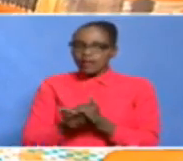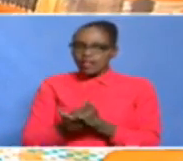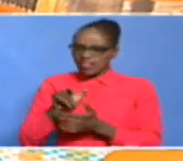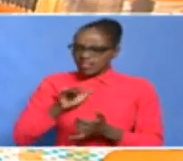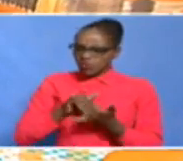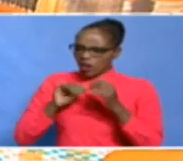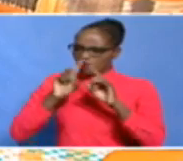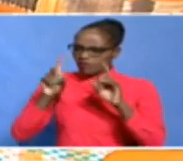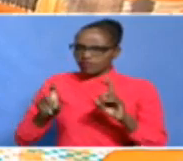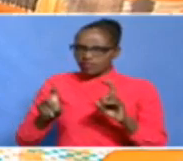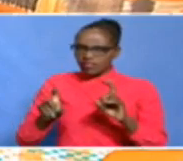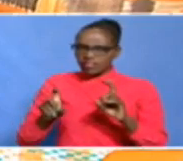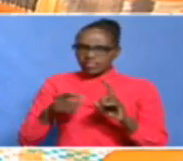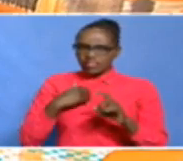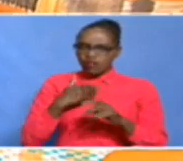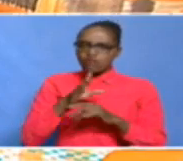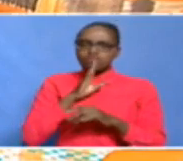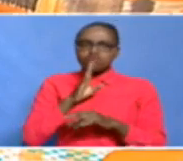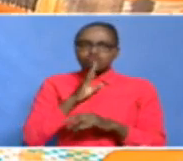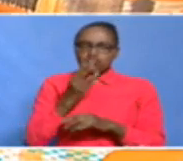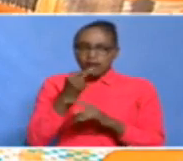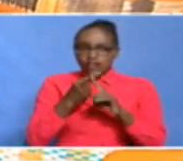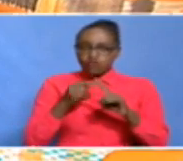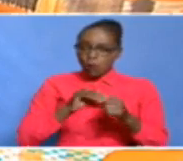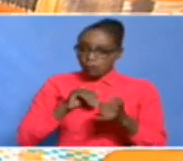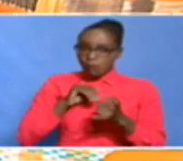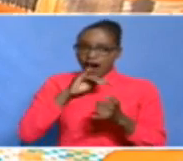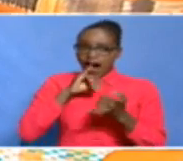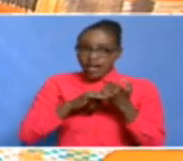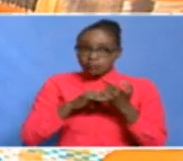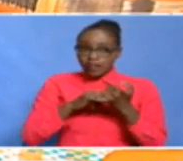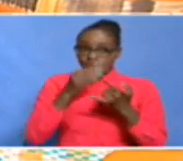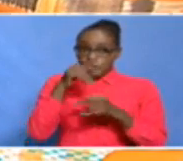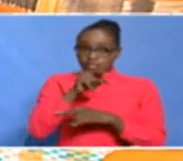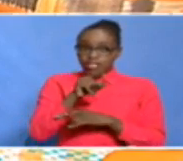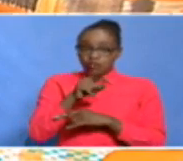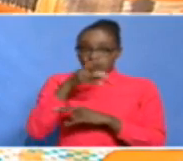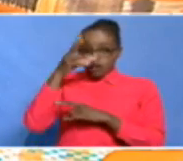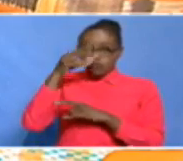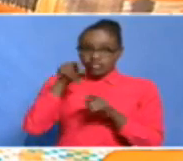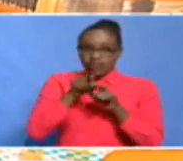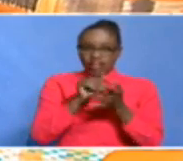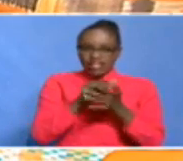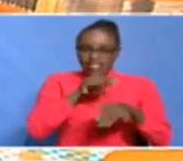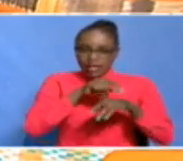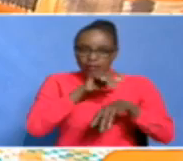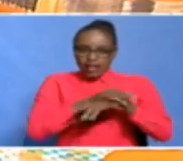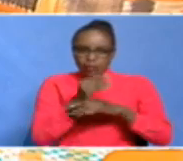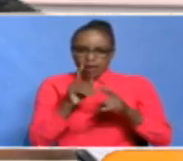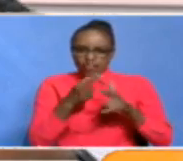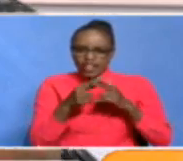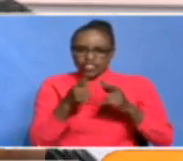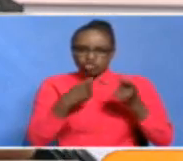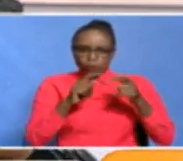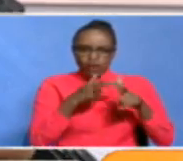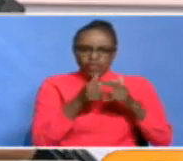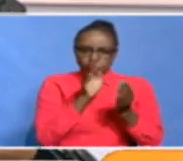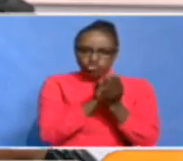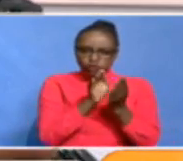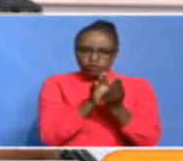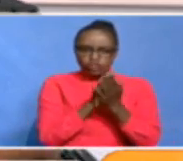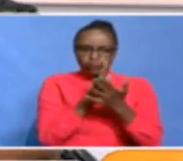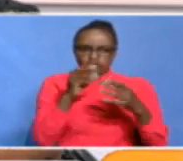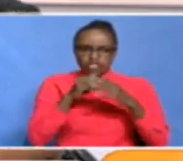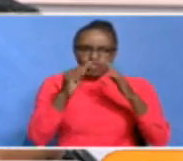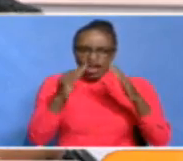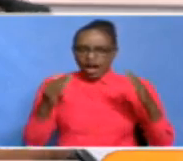mwanamke anaomba pesa kwa mume. Mwanamume kwani kwa nini hakuziomba pale zilipokuwa zapatikana, alafu akafanya shopping akaweka vitu ndani ya nyumba? Ndio